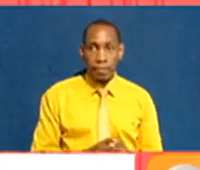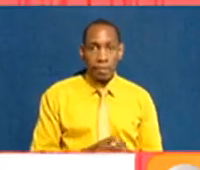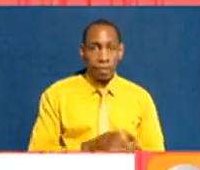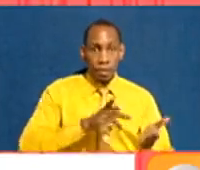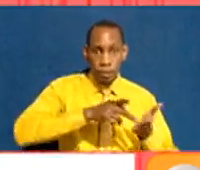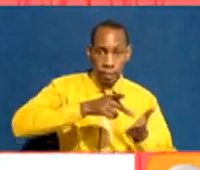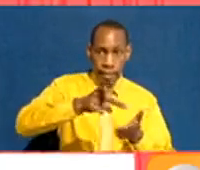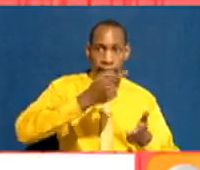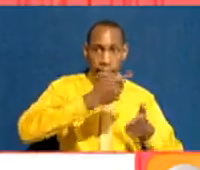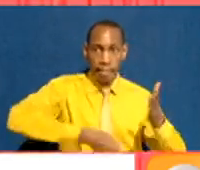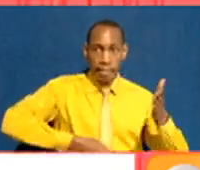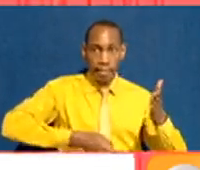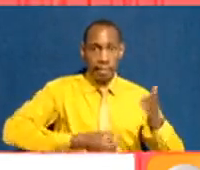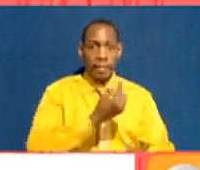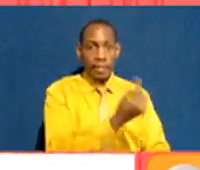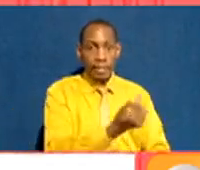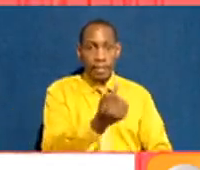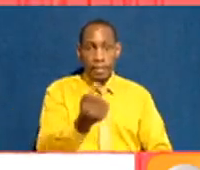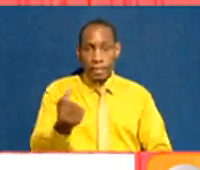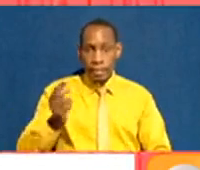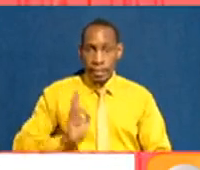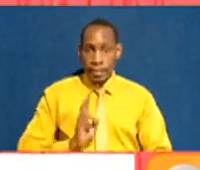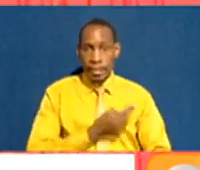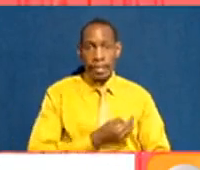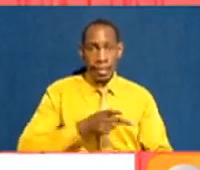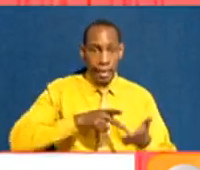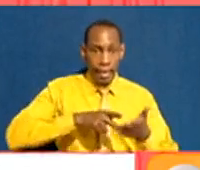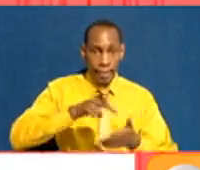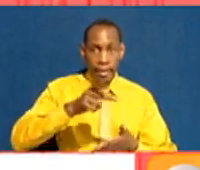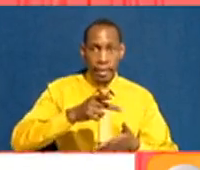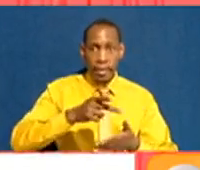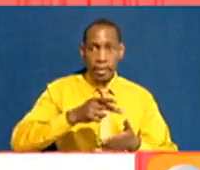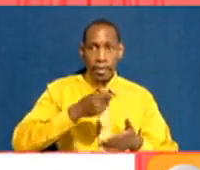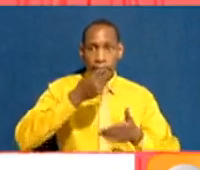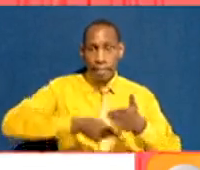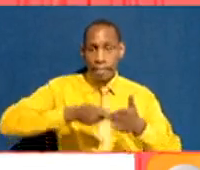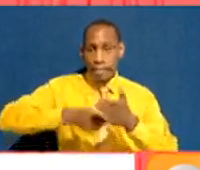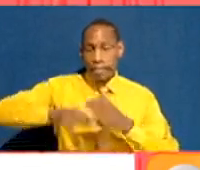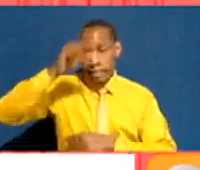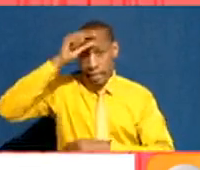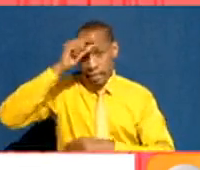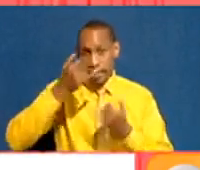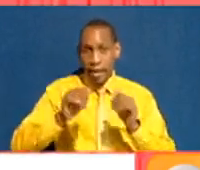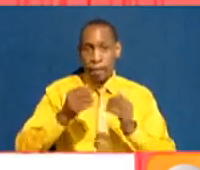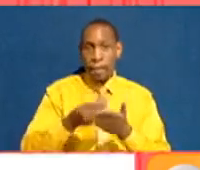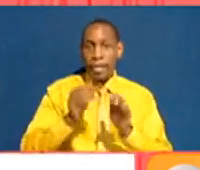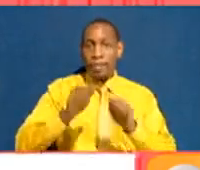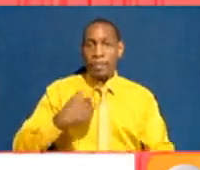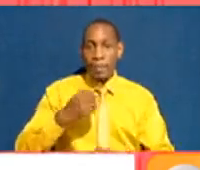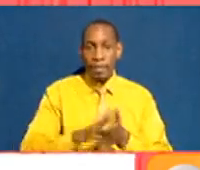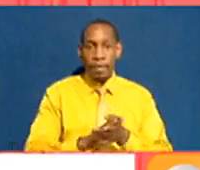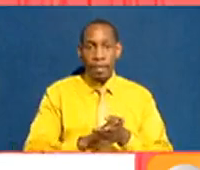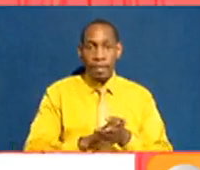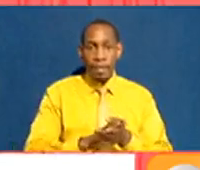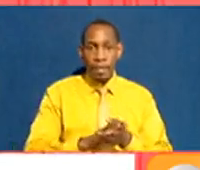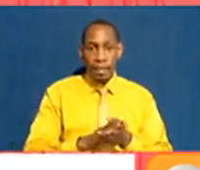tulipe ushuru. Kila mmoja wetu alipe kodi ya serikali, ndio tuwe na pesa ya kuendesha